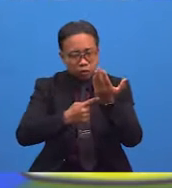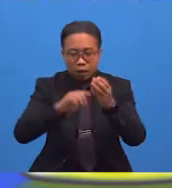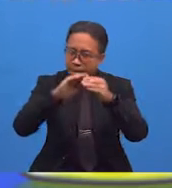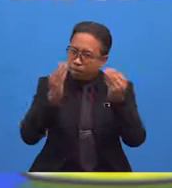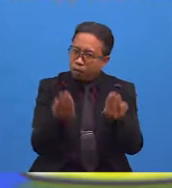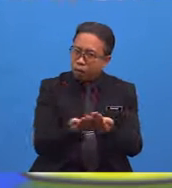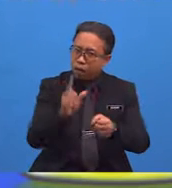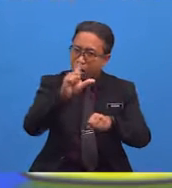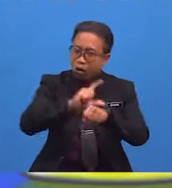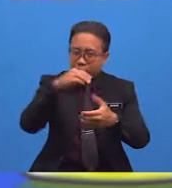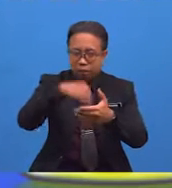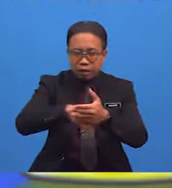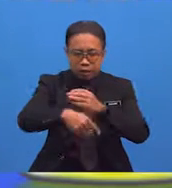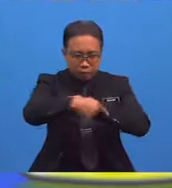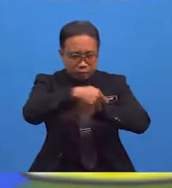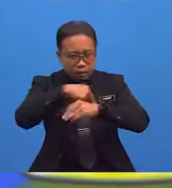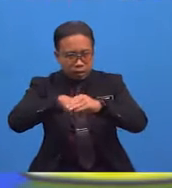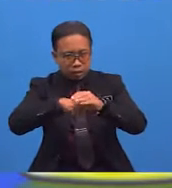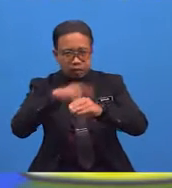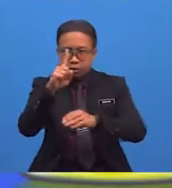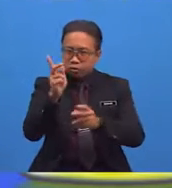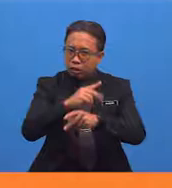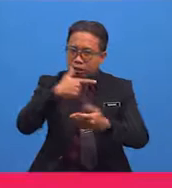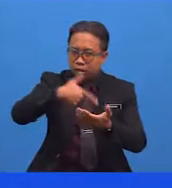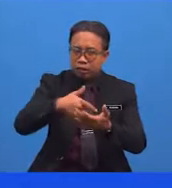bebola logam ke dalam gelang sekali lagi.